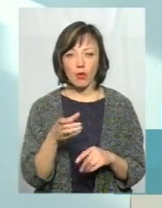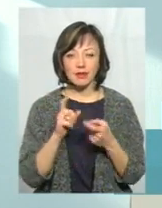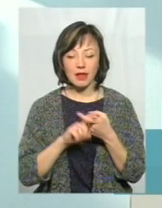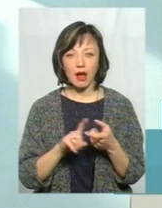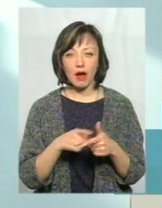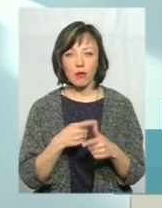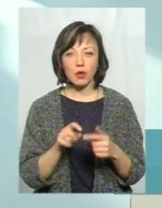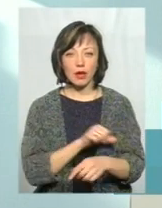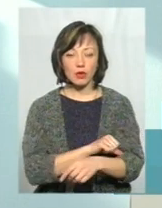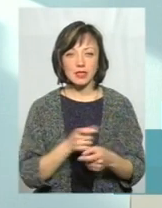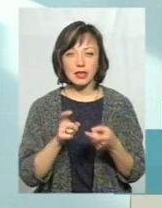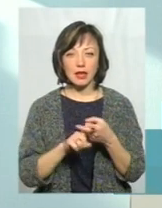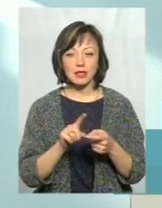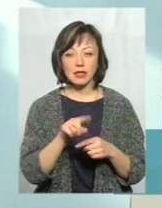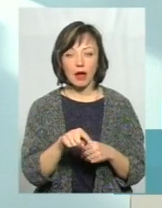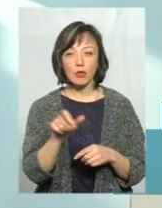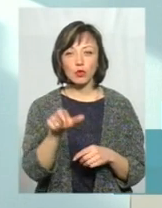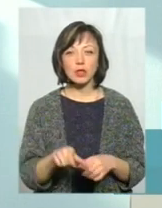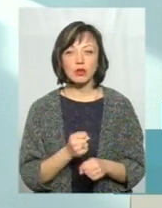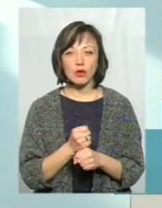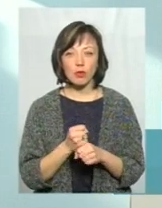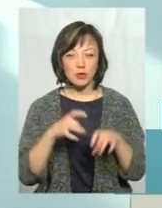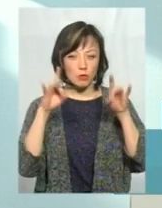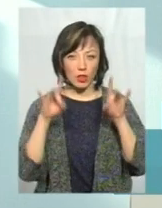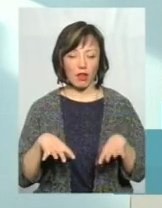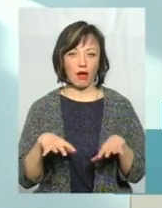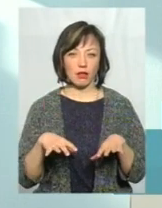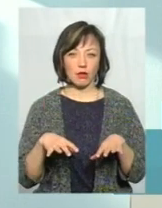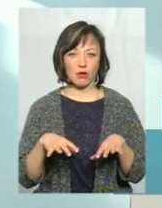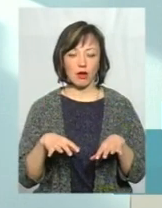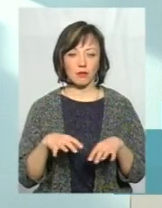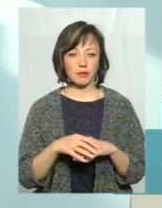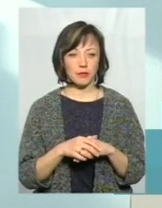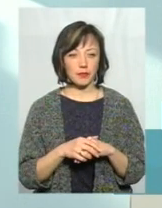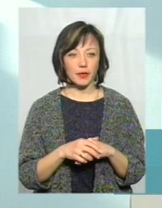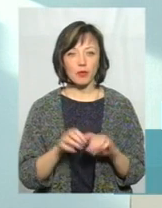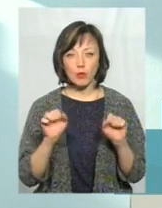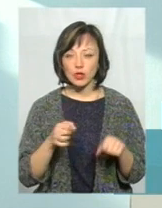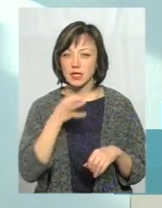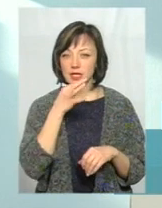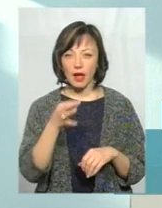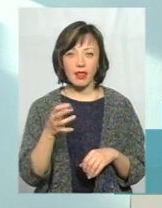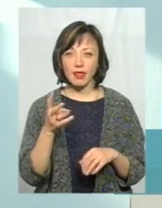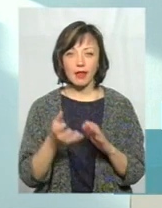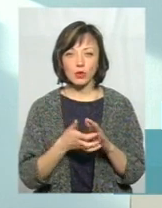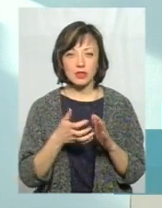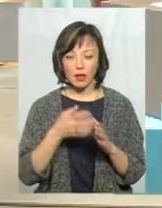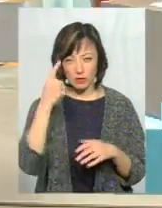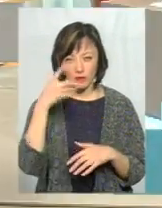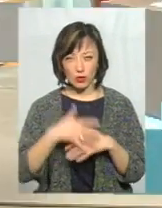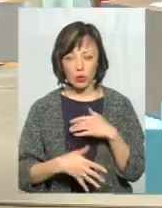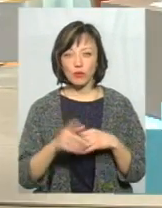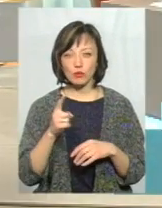або наркотичної, там людина робить це спонтанно. Можна сказати, недостатньо свідомо, тому